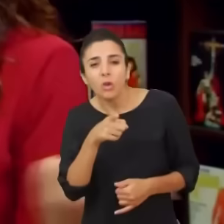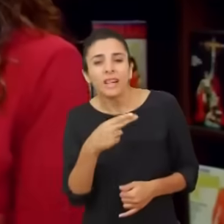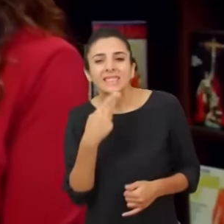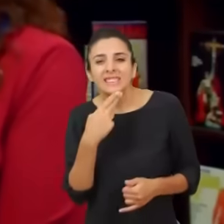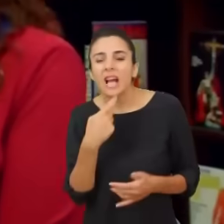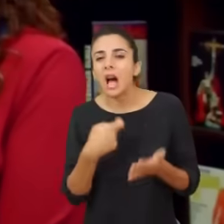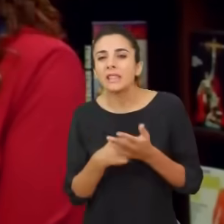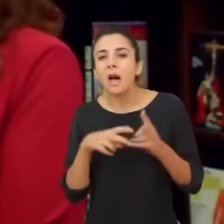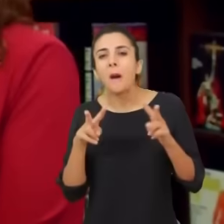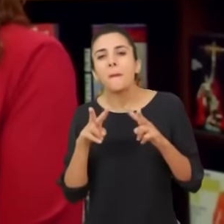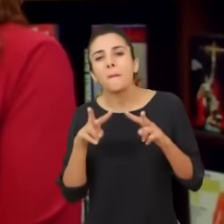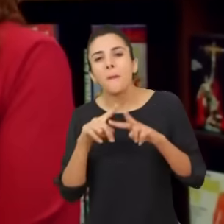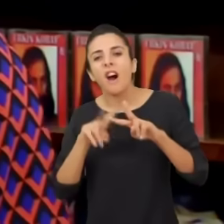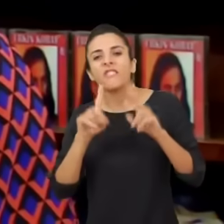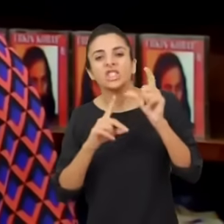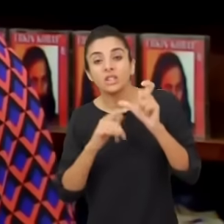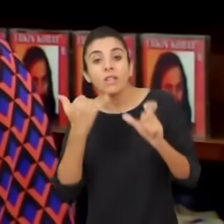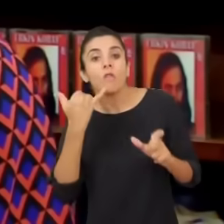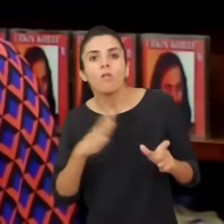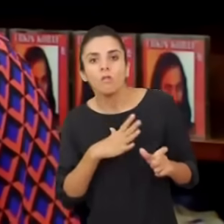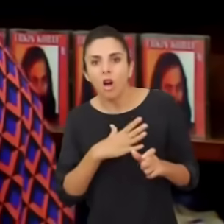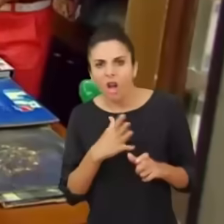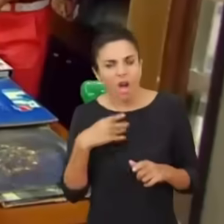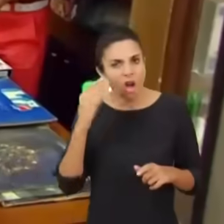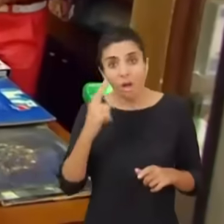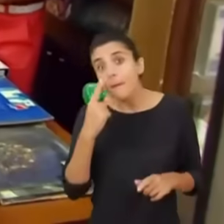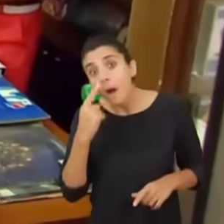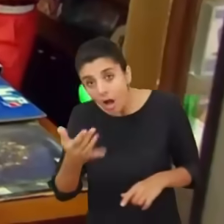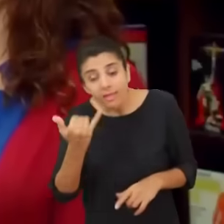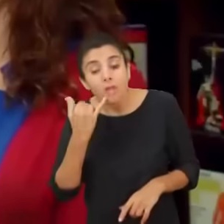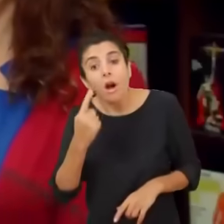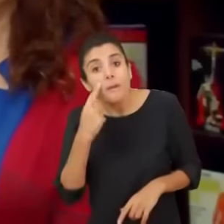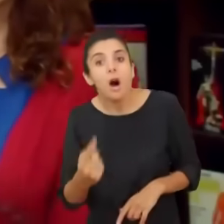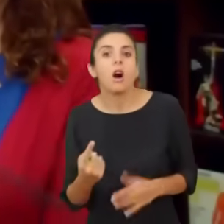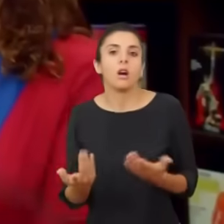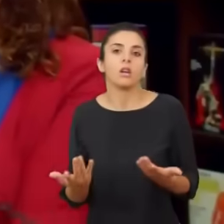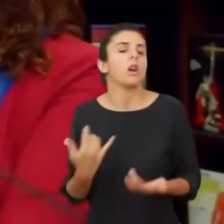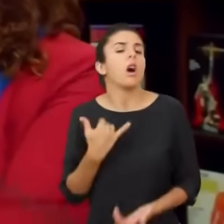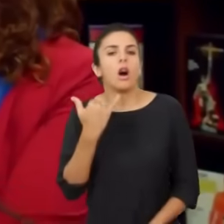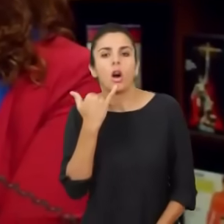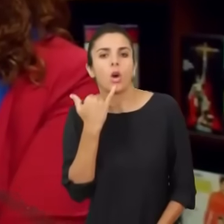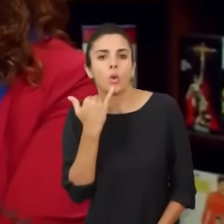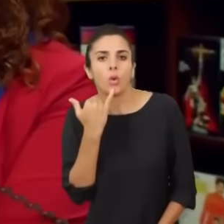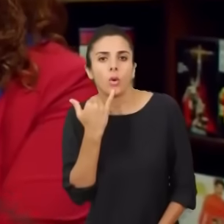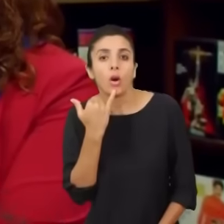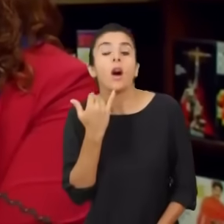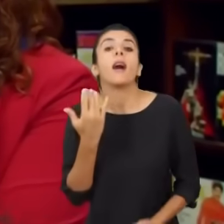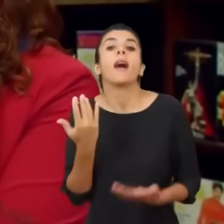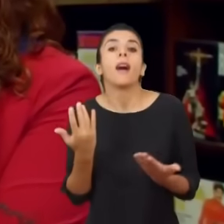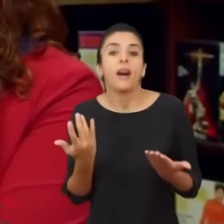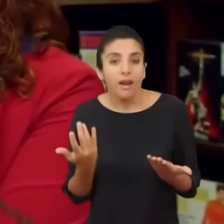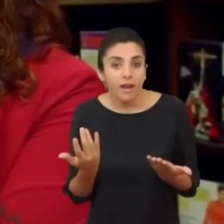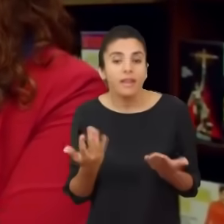Allah Allah, anlamadım ya, nasıl arıyor ben? Oğlum, alsana, Mavişin arıyor diyorum ya. Alo? Ha,